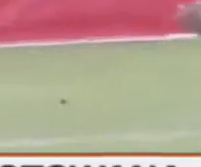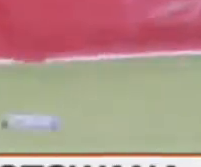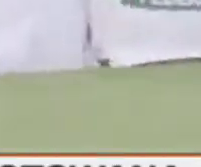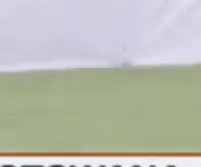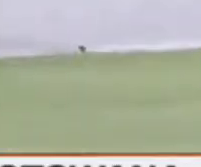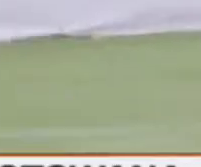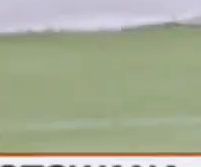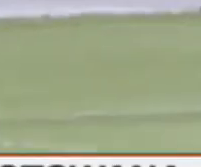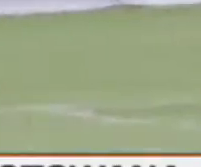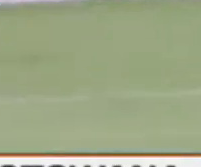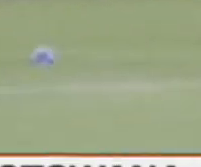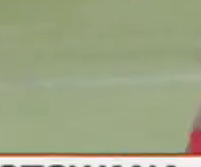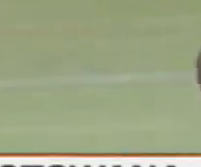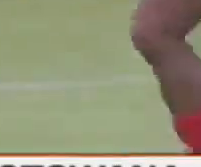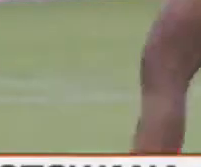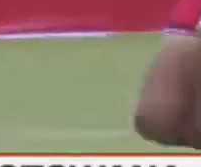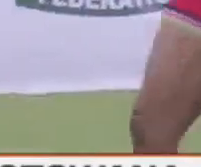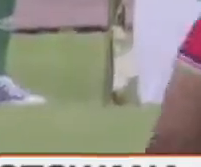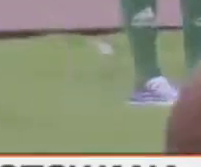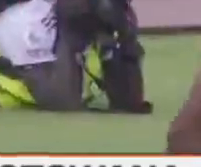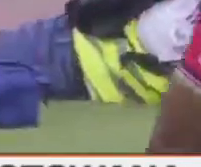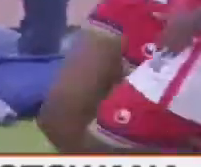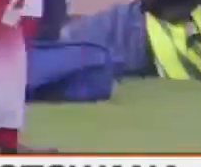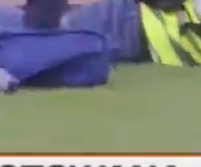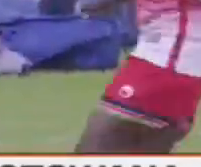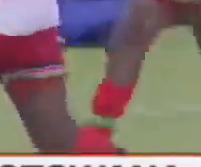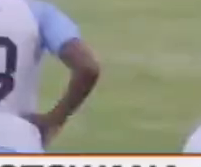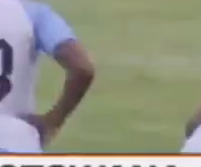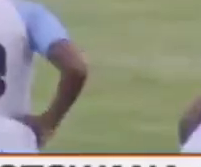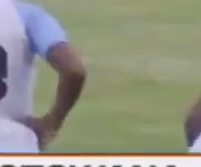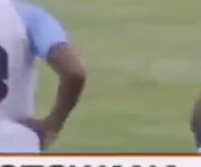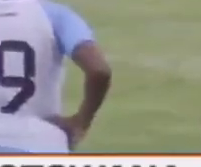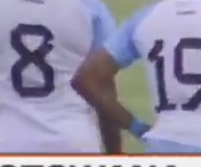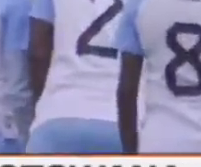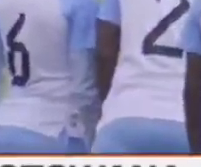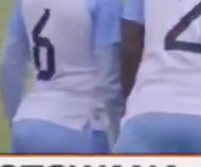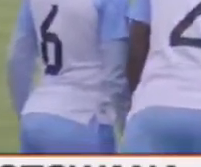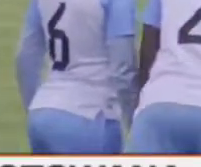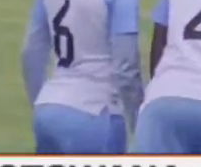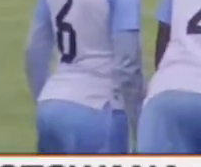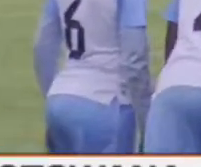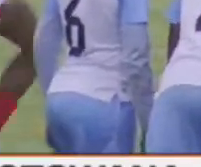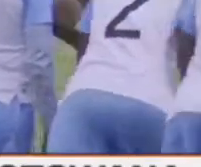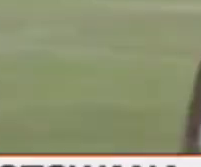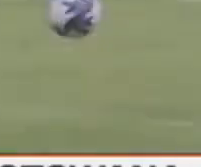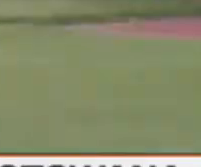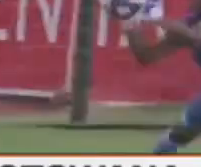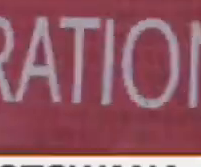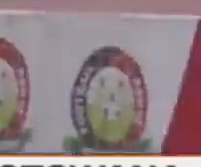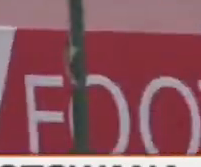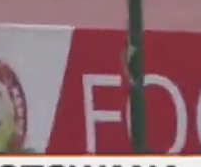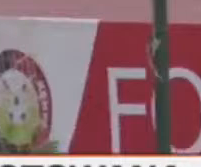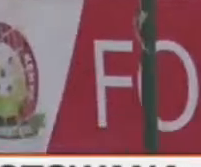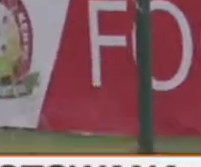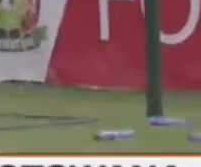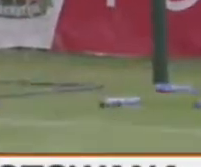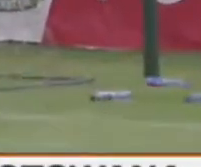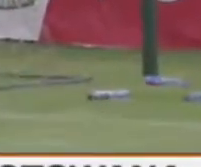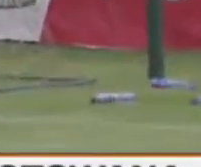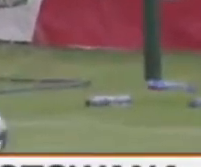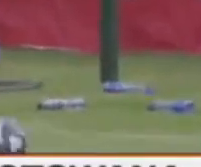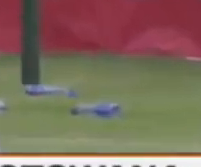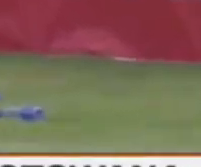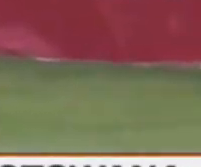Anarejesha taifa. Madeline Nekesa Wafula. Violet Nanjala. Nanjala!